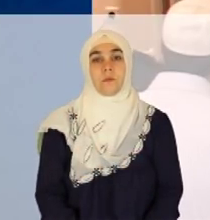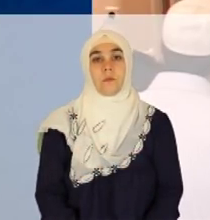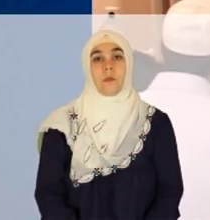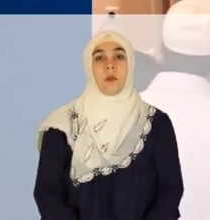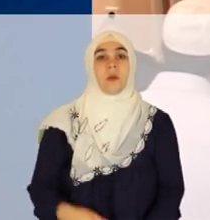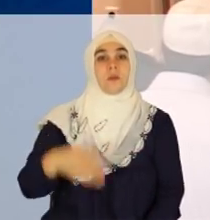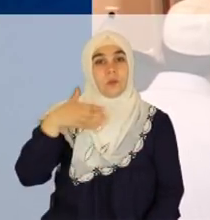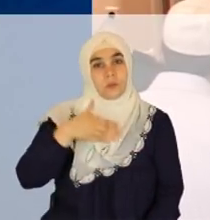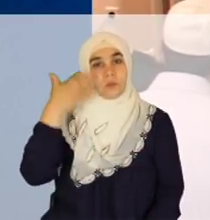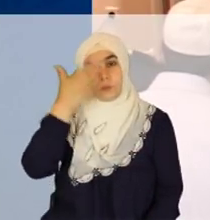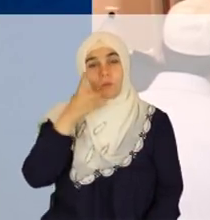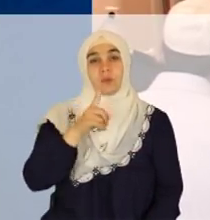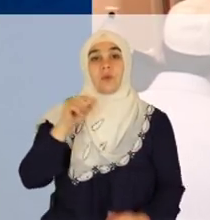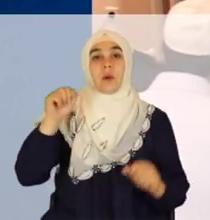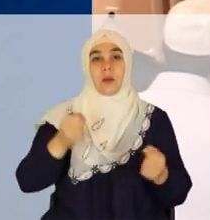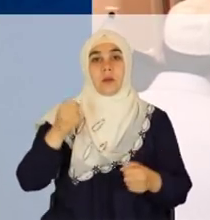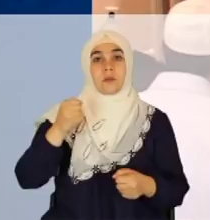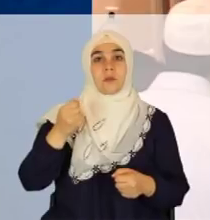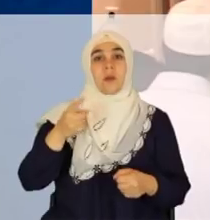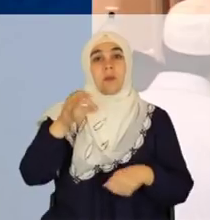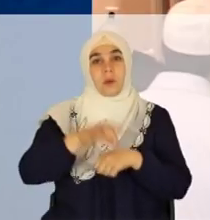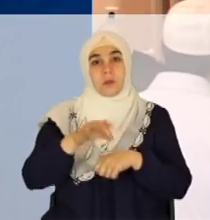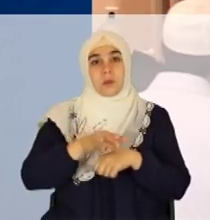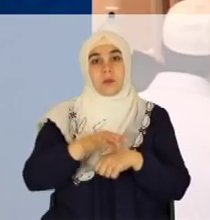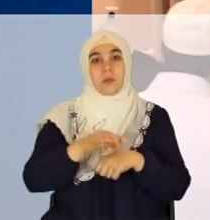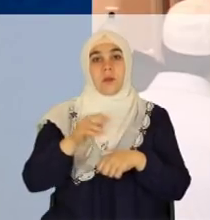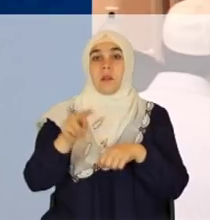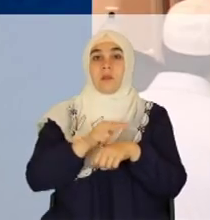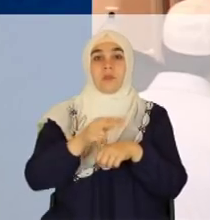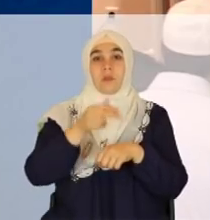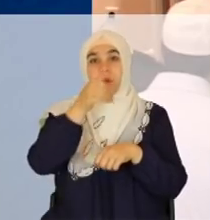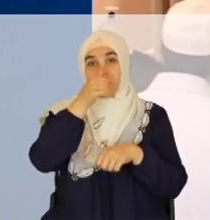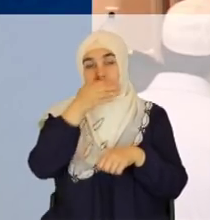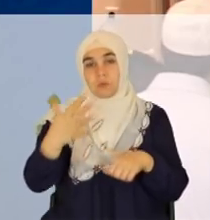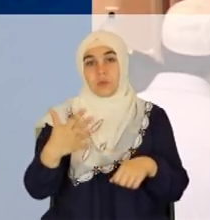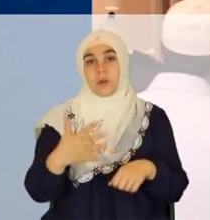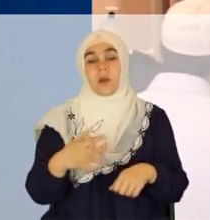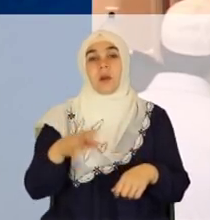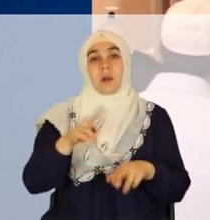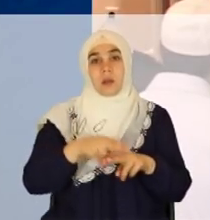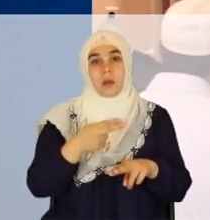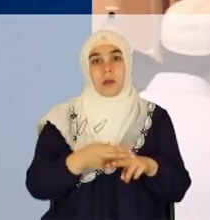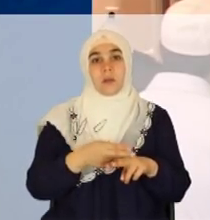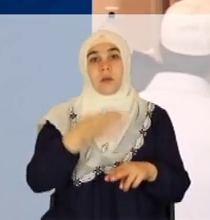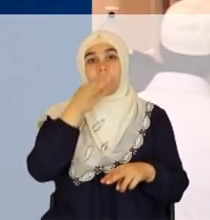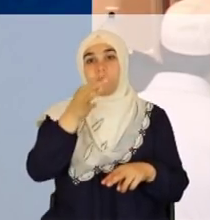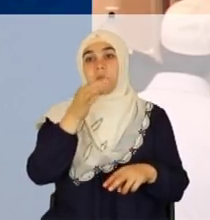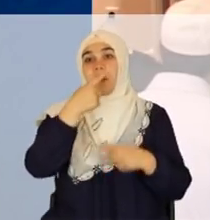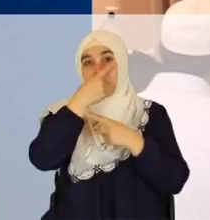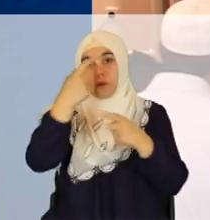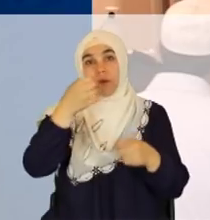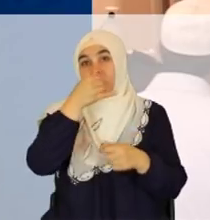Mustafa Kılaman'ın soğuk suğunu işlerken, navurunu işlerken, kasar okuları, düzelmeyordu. Şunu ekmeclerine halk kardeş